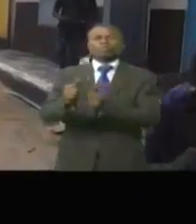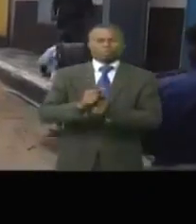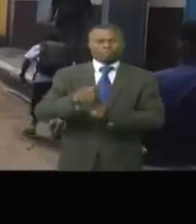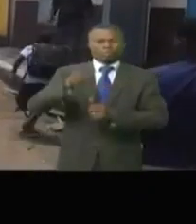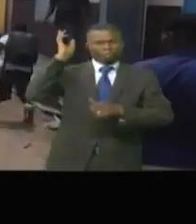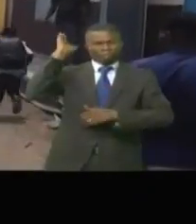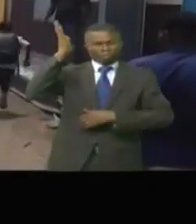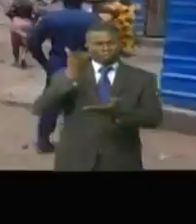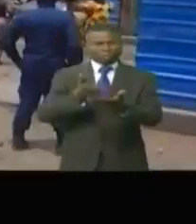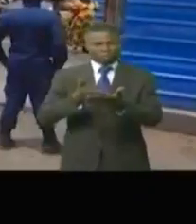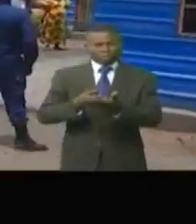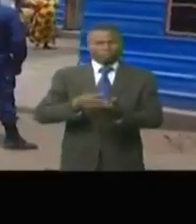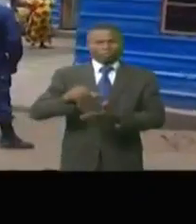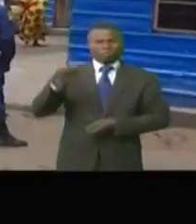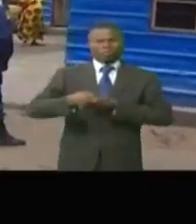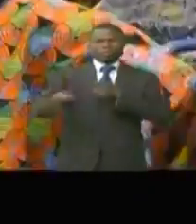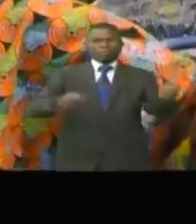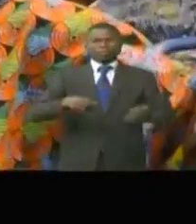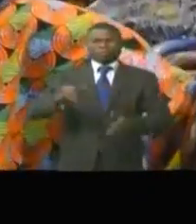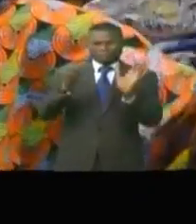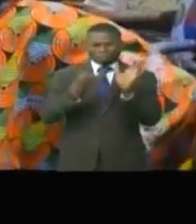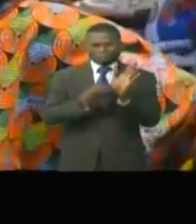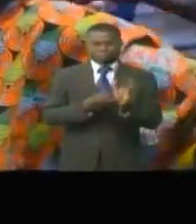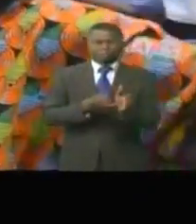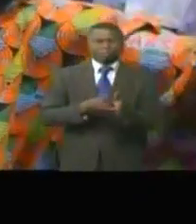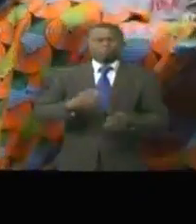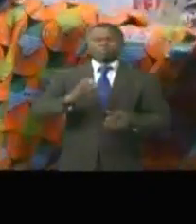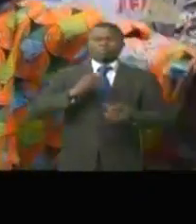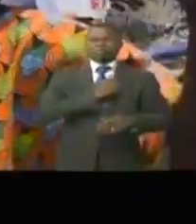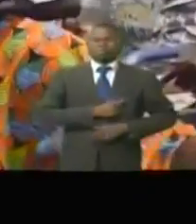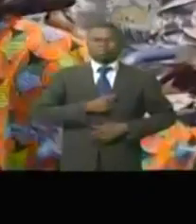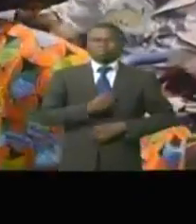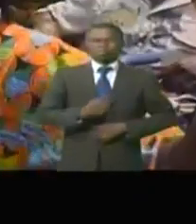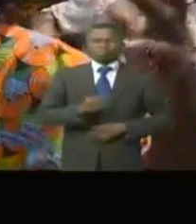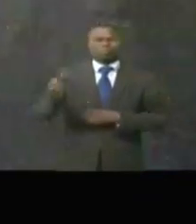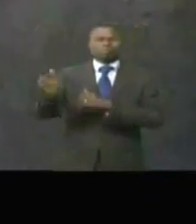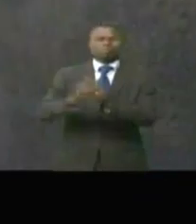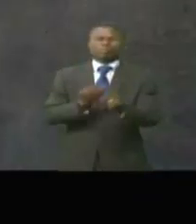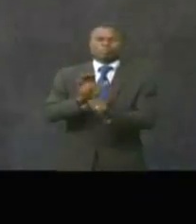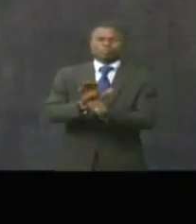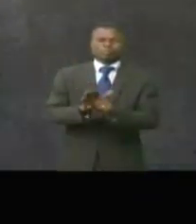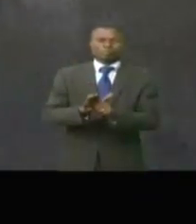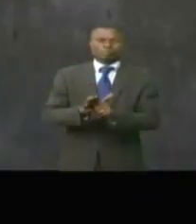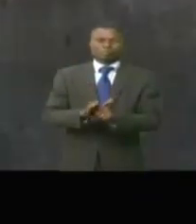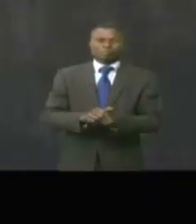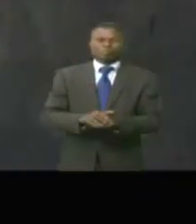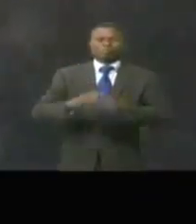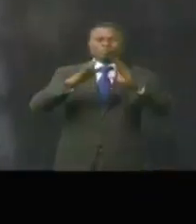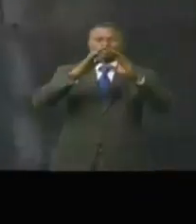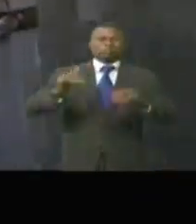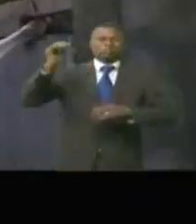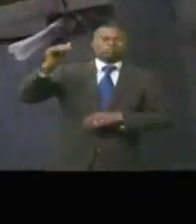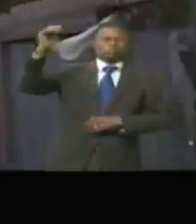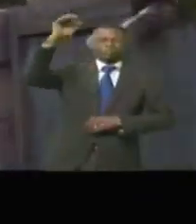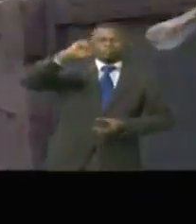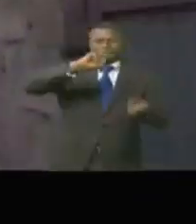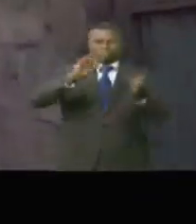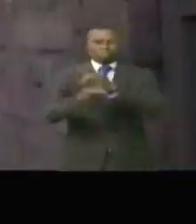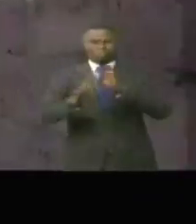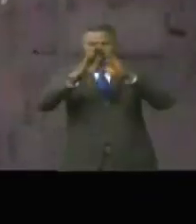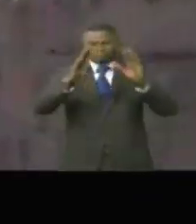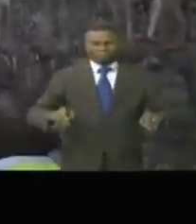Koulouna. Au marché 7, le constat est amer. Les sites sont pollués. Les dépôts et étages sont transformés en